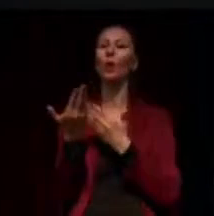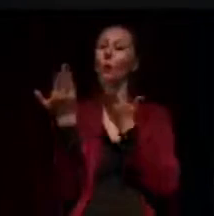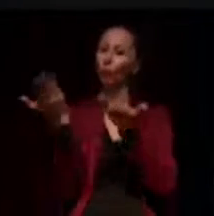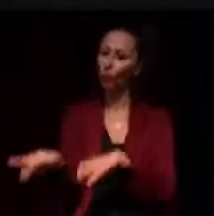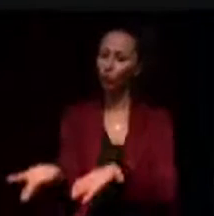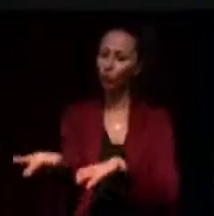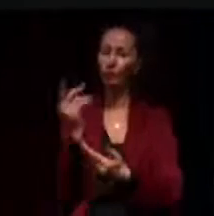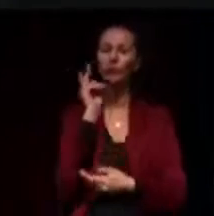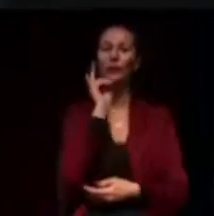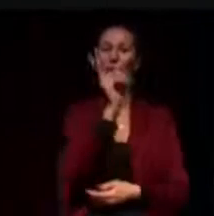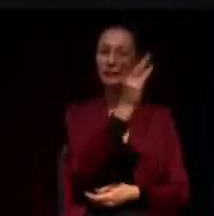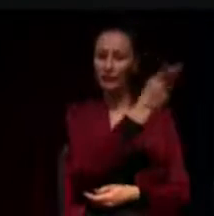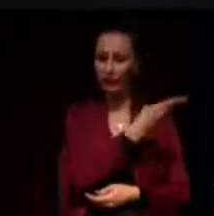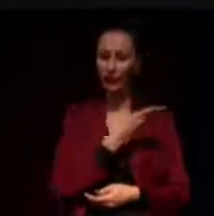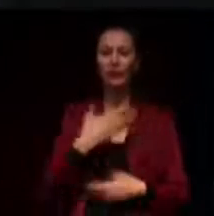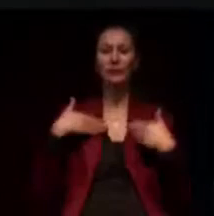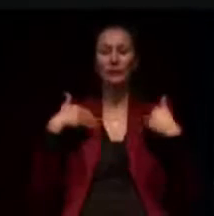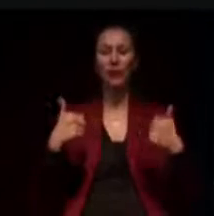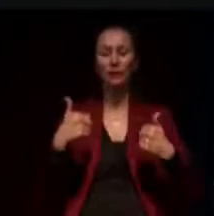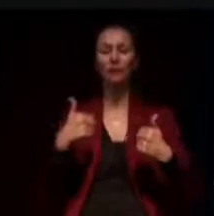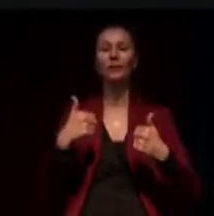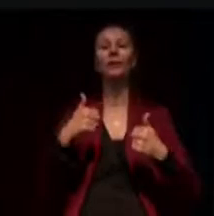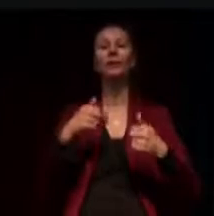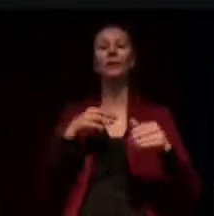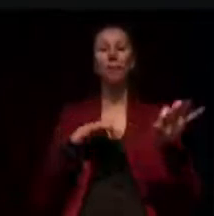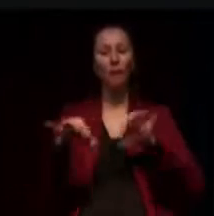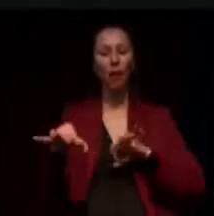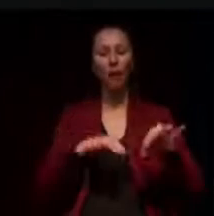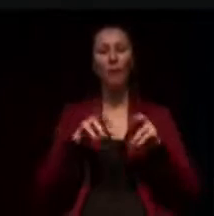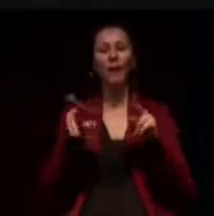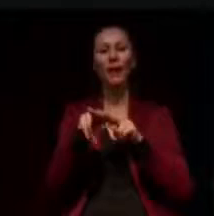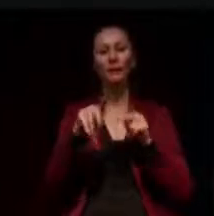size, sağlıklı planlama ve kentsel dönüşüm.